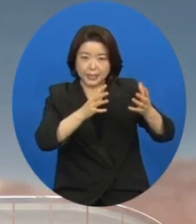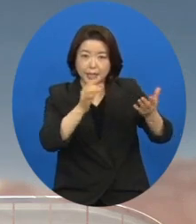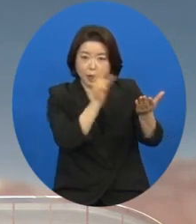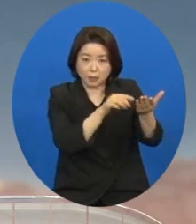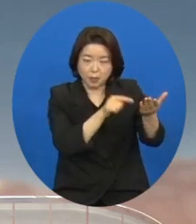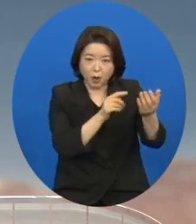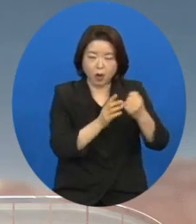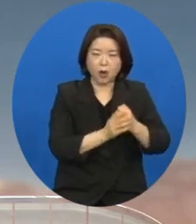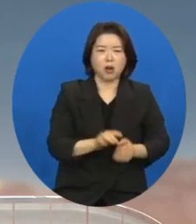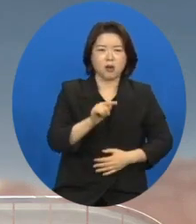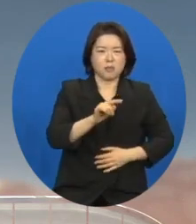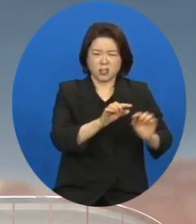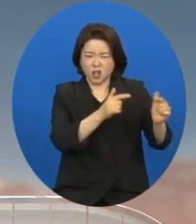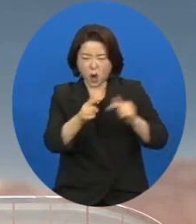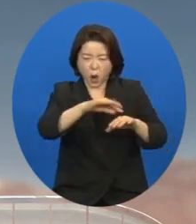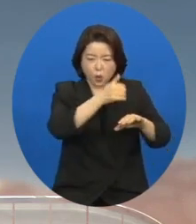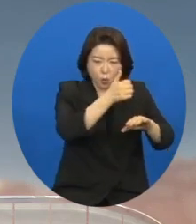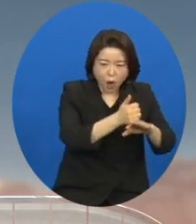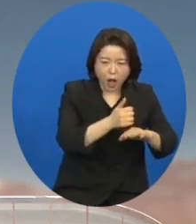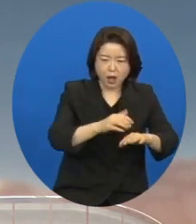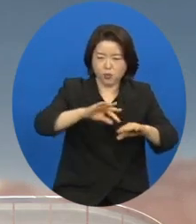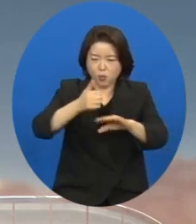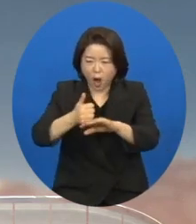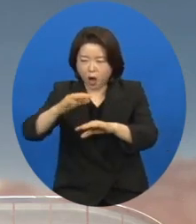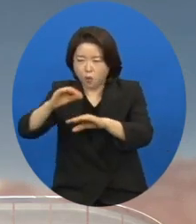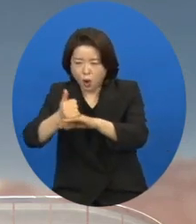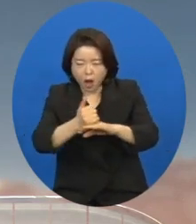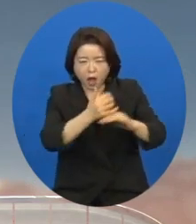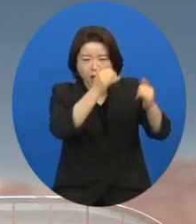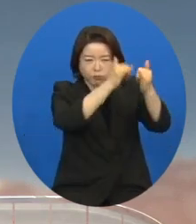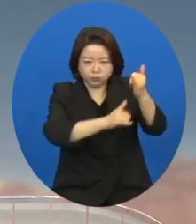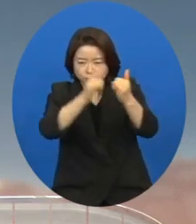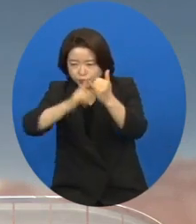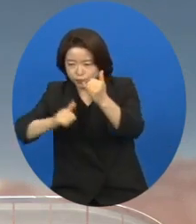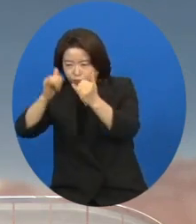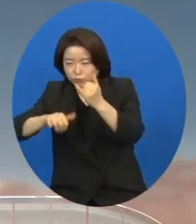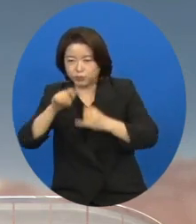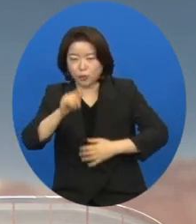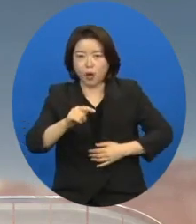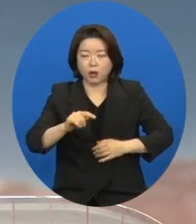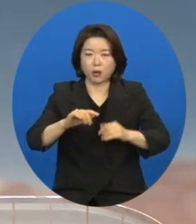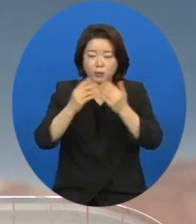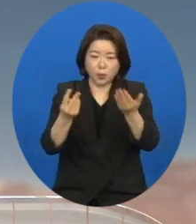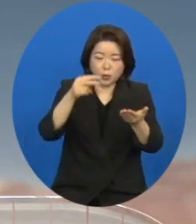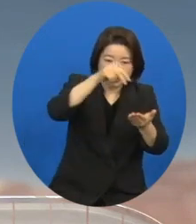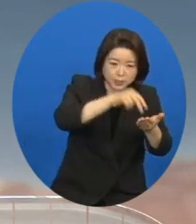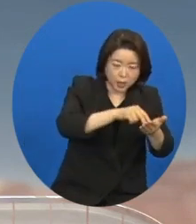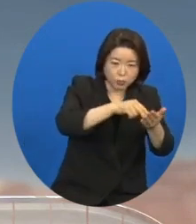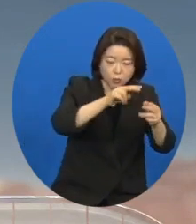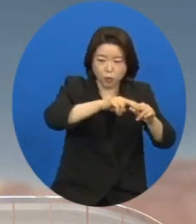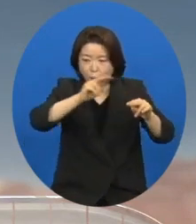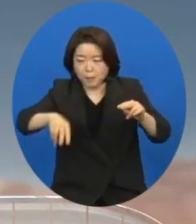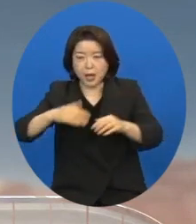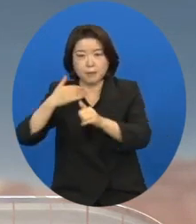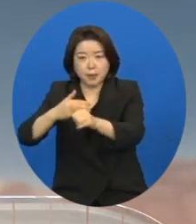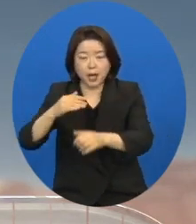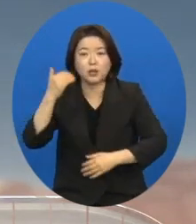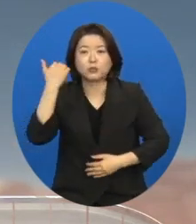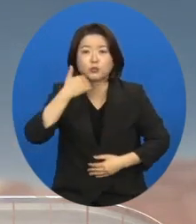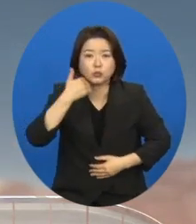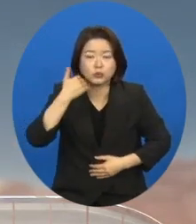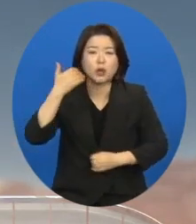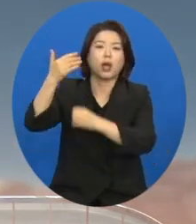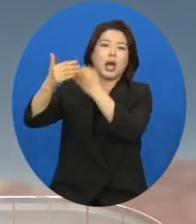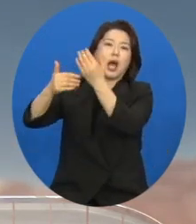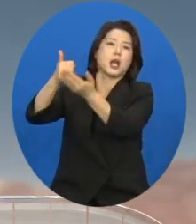고레스왕, 뭐 다리우스왕, 아닥사스다왕 이 모든 왕들을 세우고 또한 폐위시키는 것은 바로